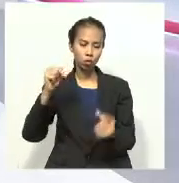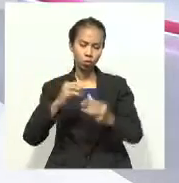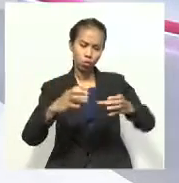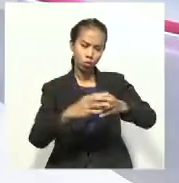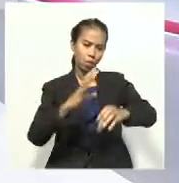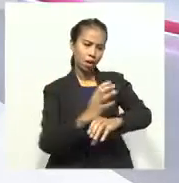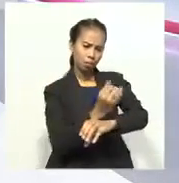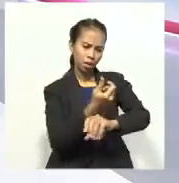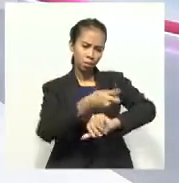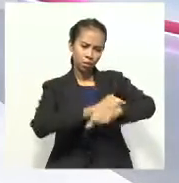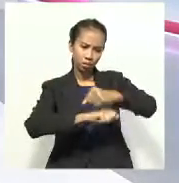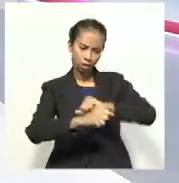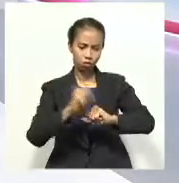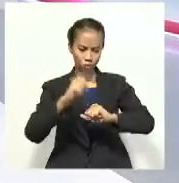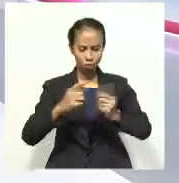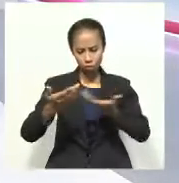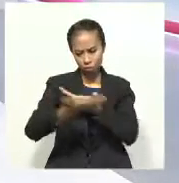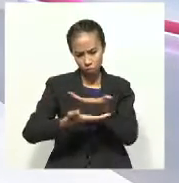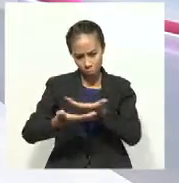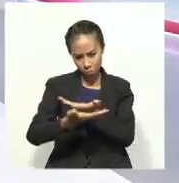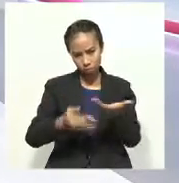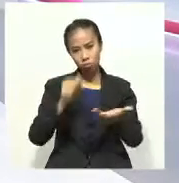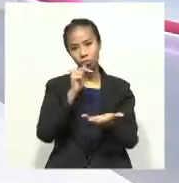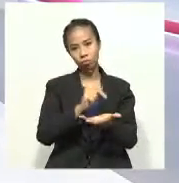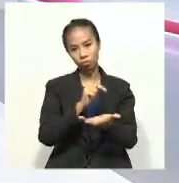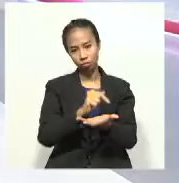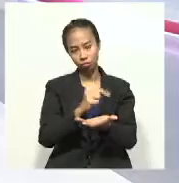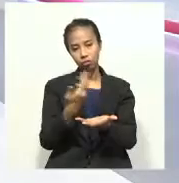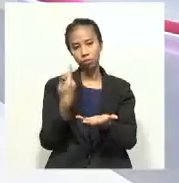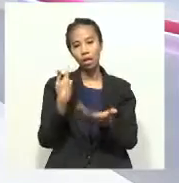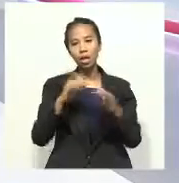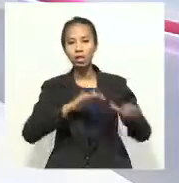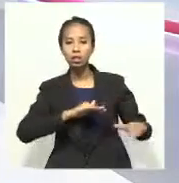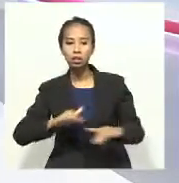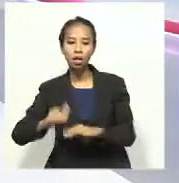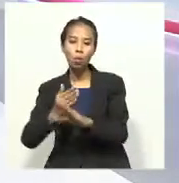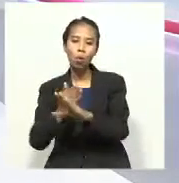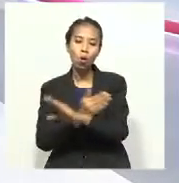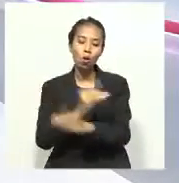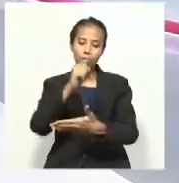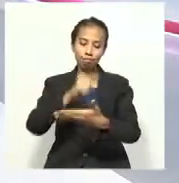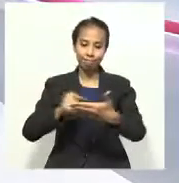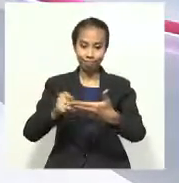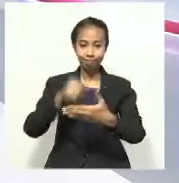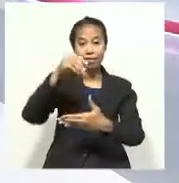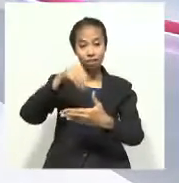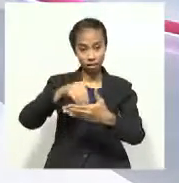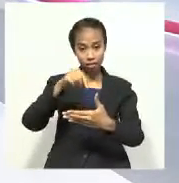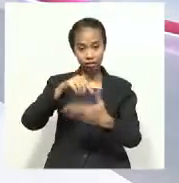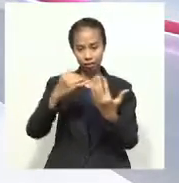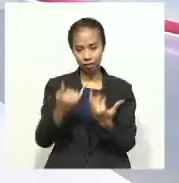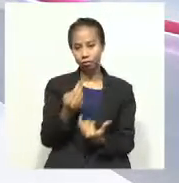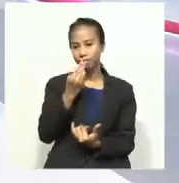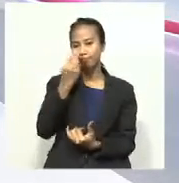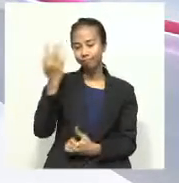พรรคการเมืองเพื่อหาแนวทางร่วมกันนะครับโดยพรรคการเมืองนั้นสามารถเตรียมความพร้อมก่อนที่จะเข้าสู่การเลือกตั้งได้นะครับช่วงนี้นะครับไปติดต